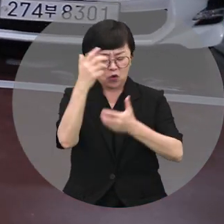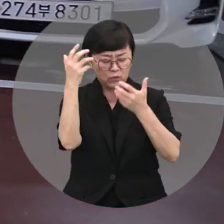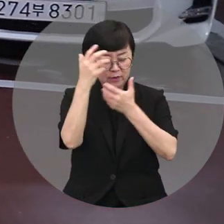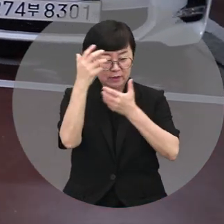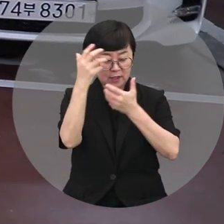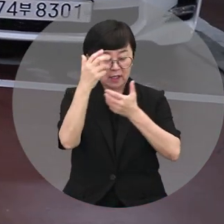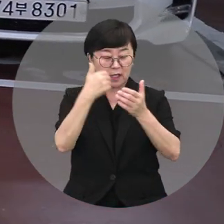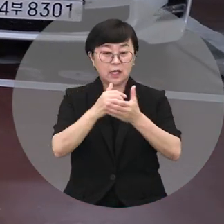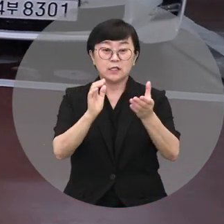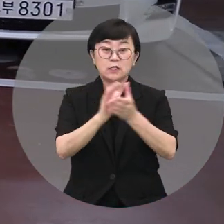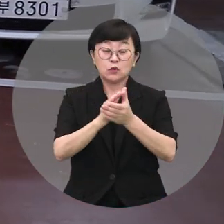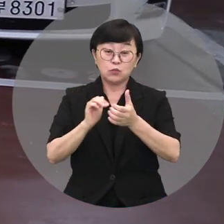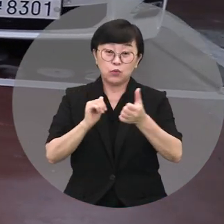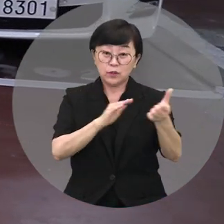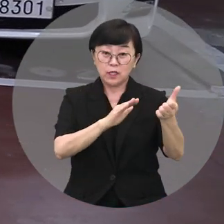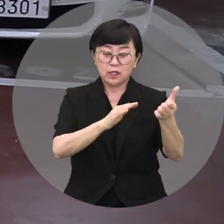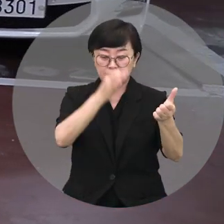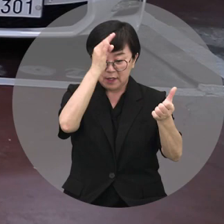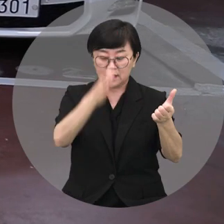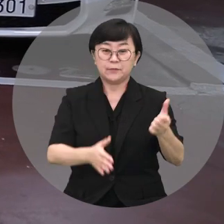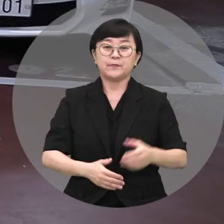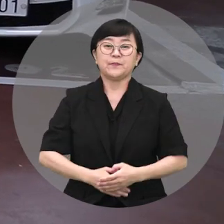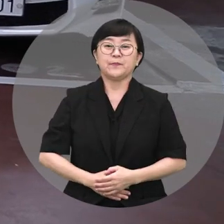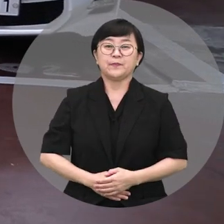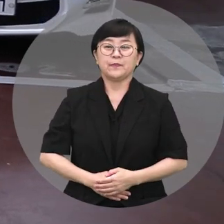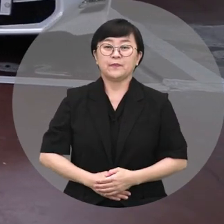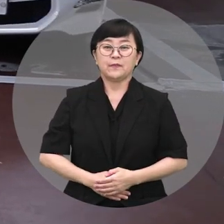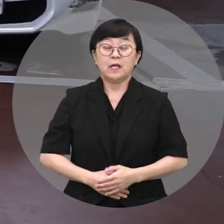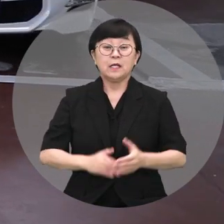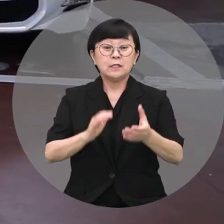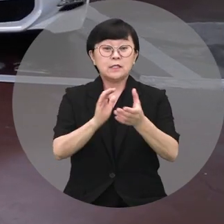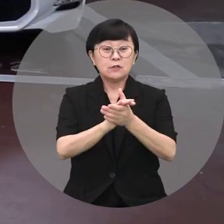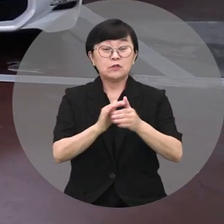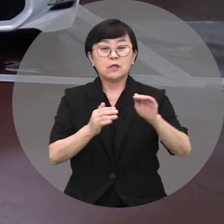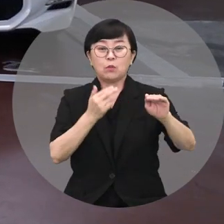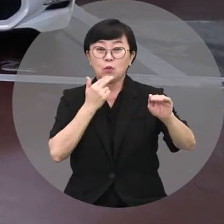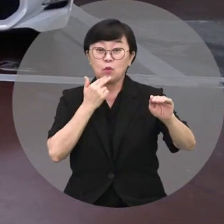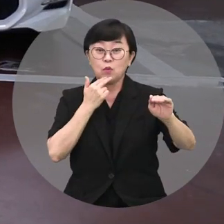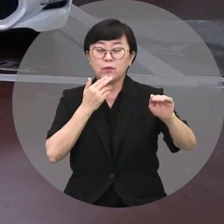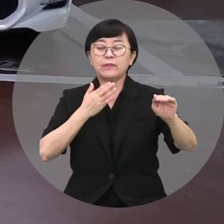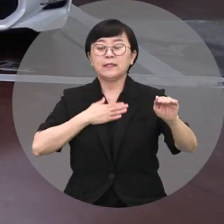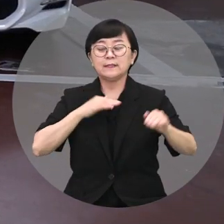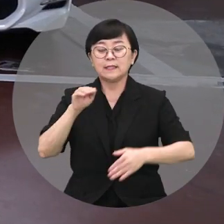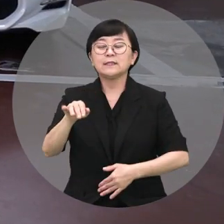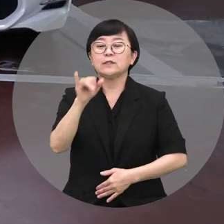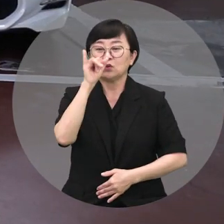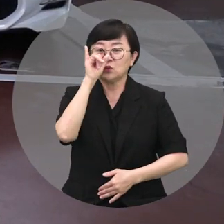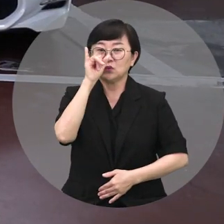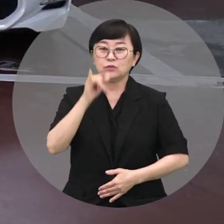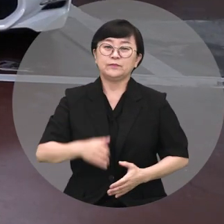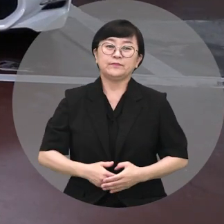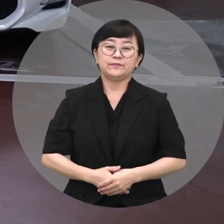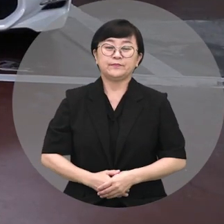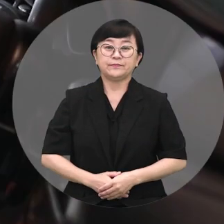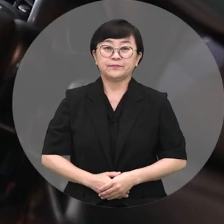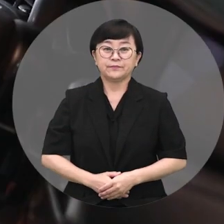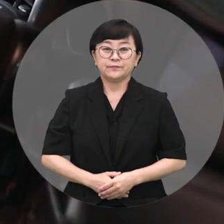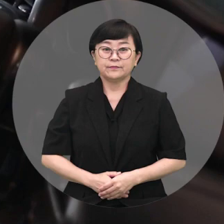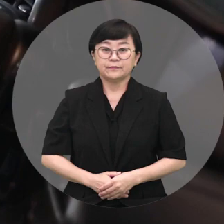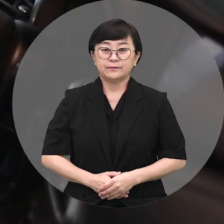취해서 친구 혼자 가라고 하기가 미안했습니다. 마침 친구는 차가 없었고 저만 차를 가지고 나온